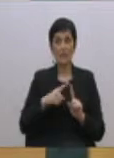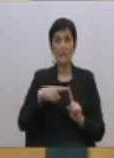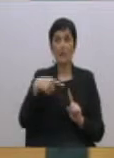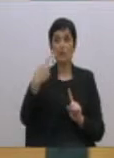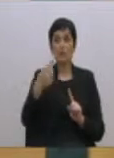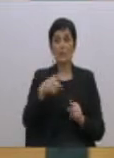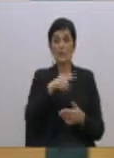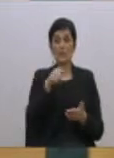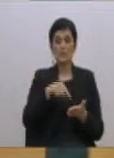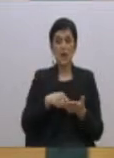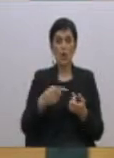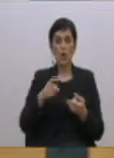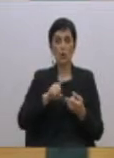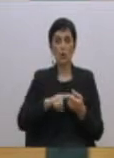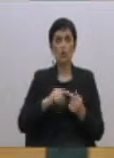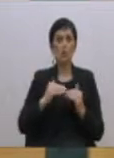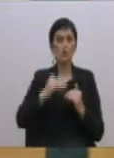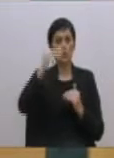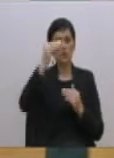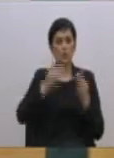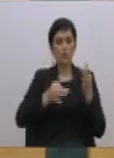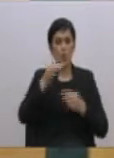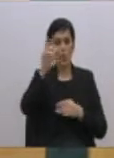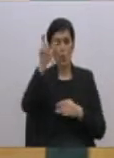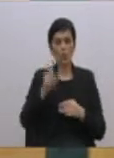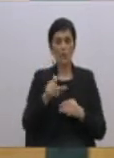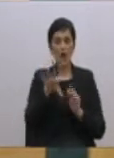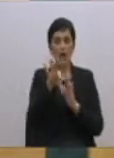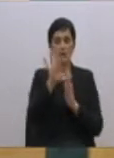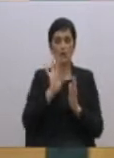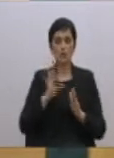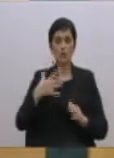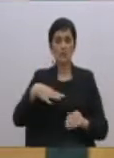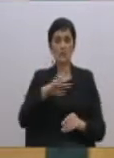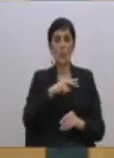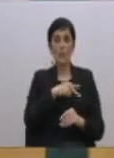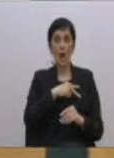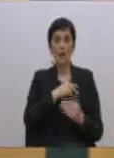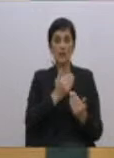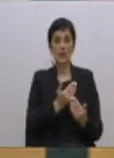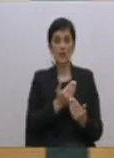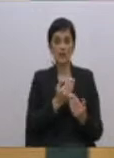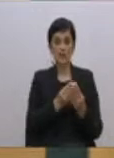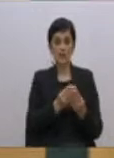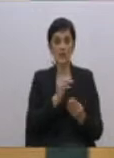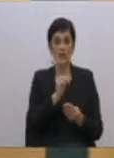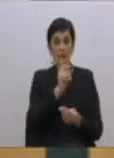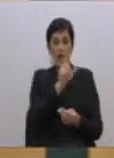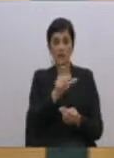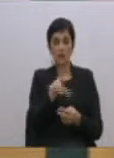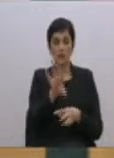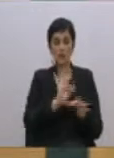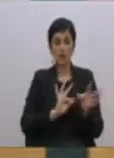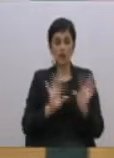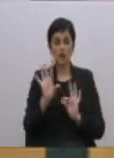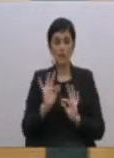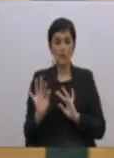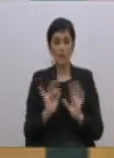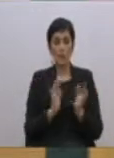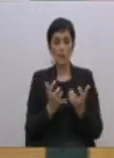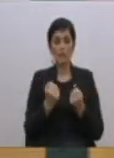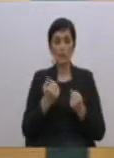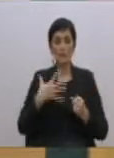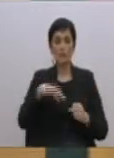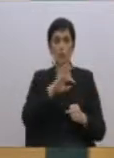შემდეგი საკითხი უკავშირდებოდა უზენაეს სასამართლოს მოსამართლე თანამდებობაზე ასარჩევად საქართველოს პარლამენტისათვის წარსადგენი კანდიდატების შერჩევის პროცესში მიღებული